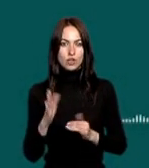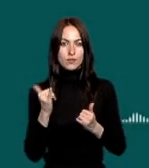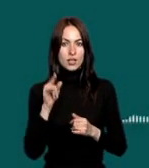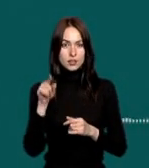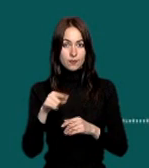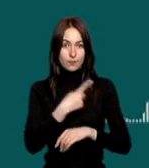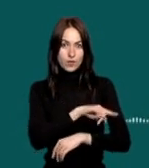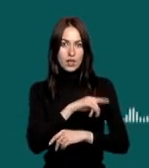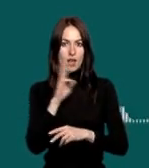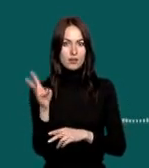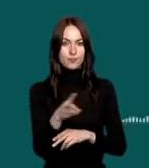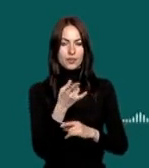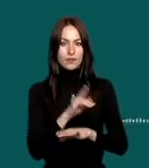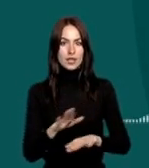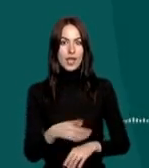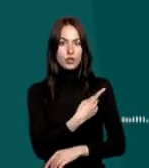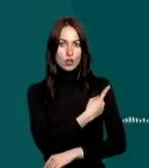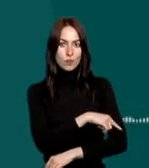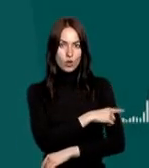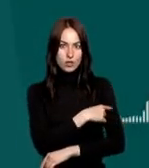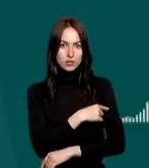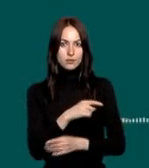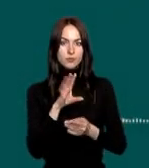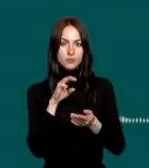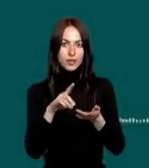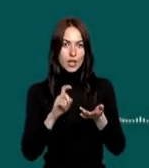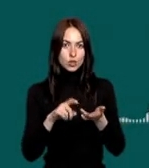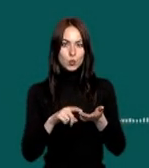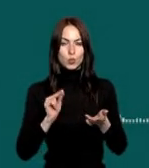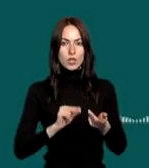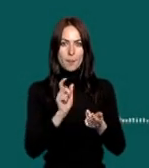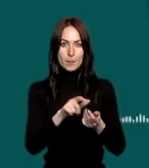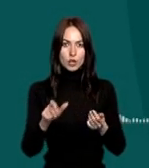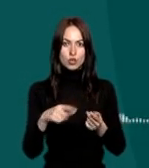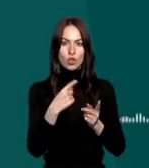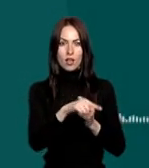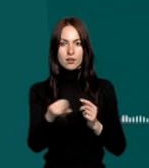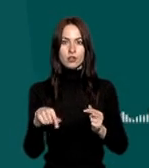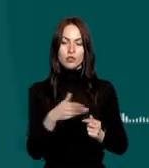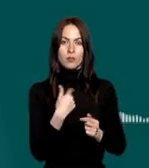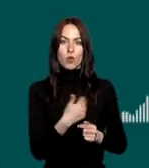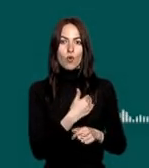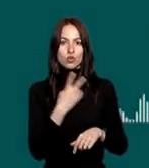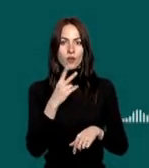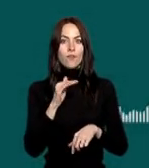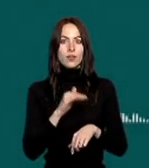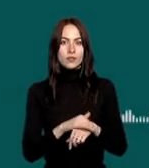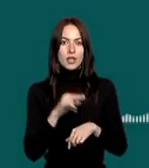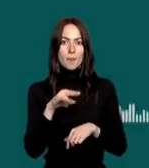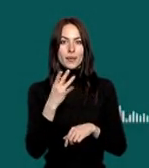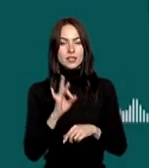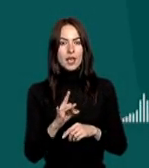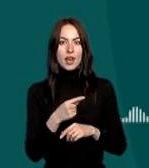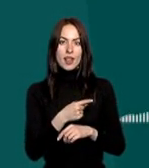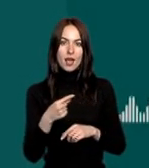дезінфекційні заходи в дитячій поліклініці, тестується персонал, решта. Ми хочемо виявити ПЦР-негативних